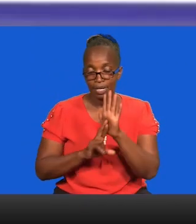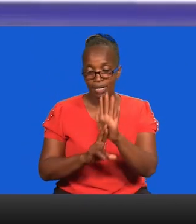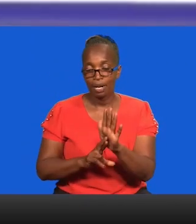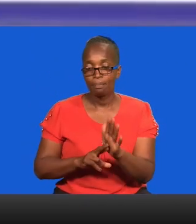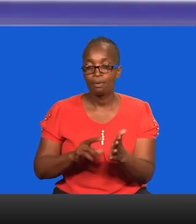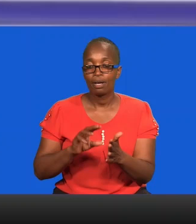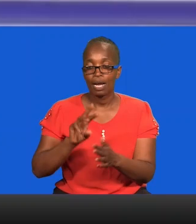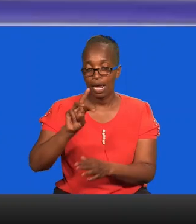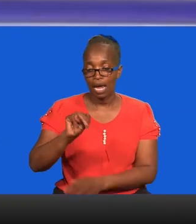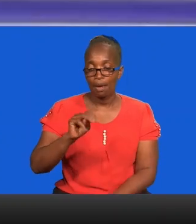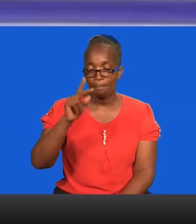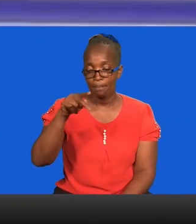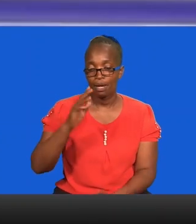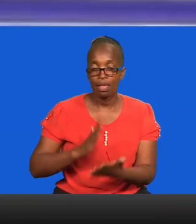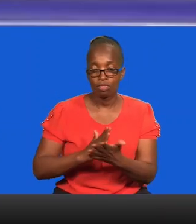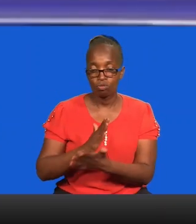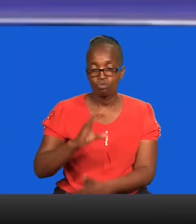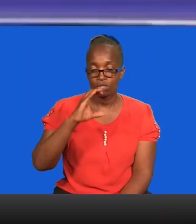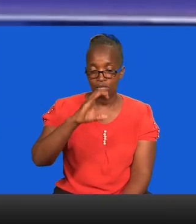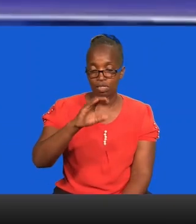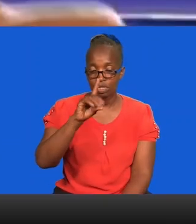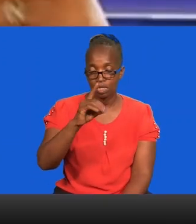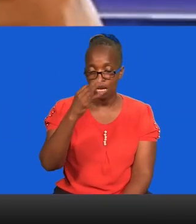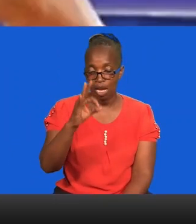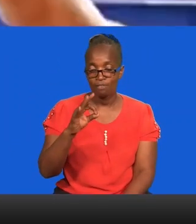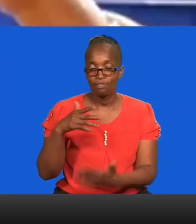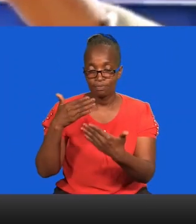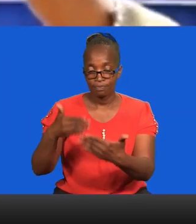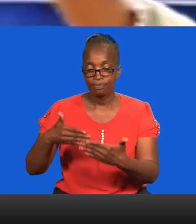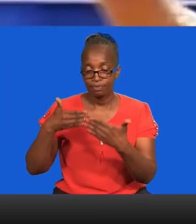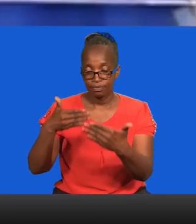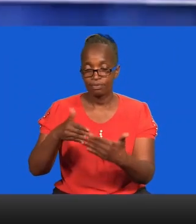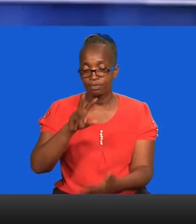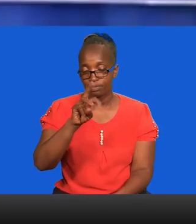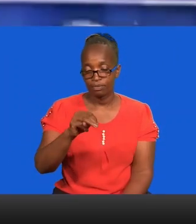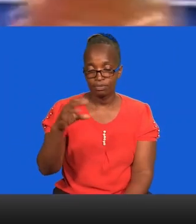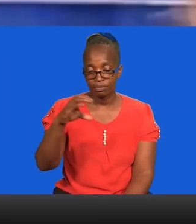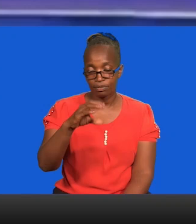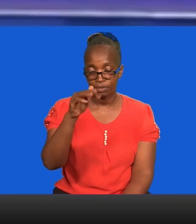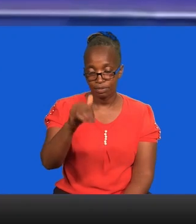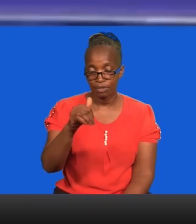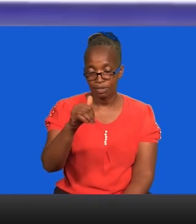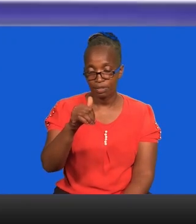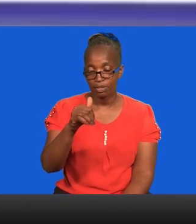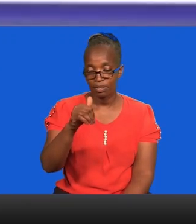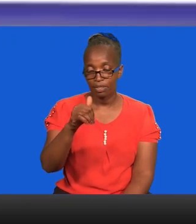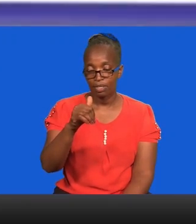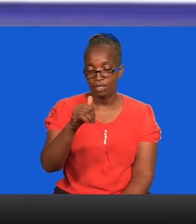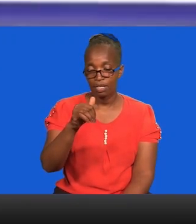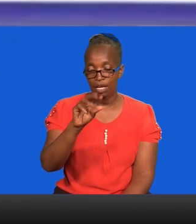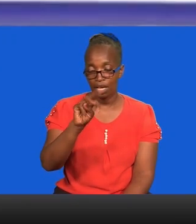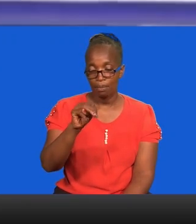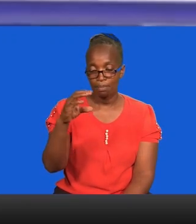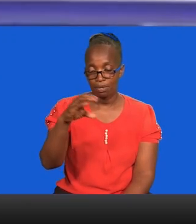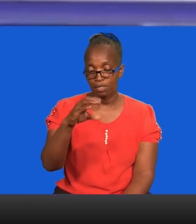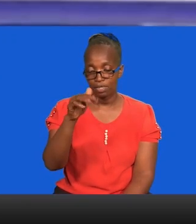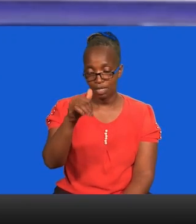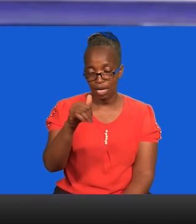MP through CDF, given to the MCA. I hope none of them is here because they are going